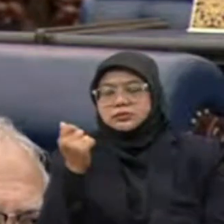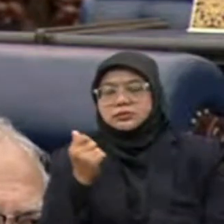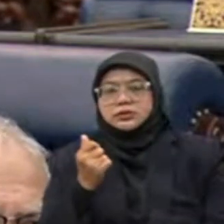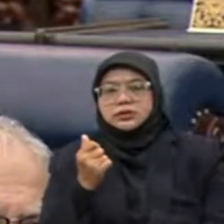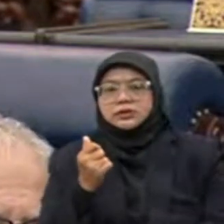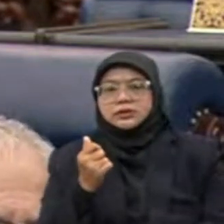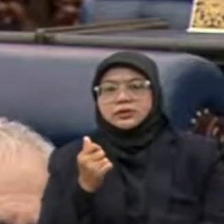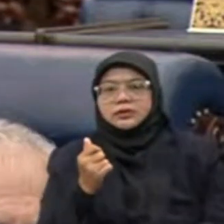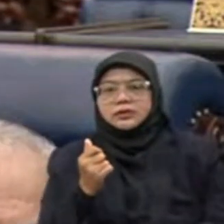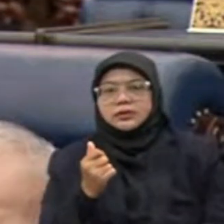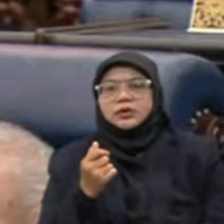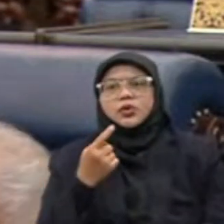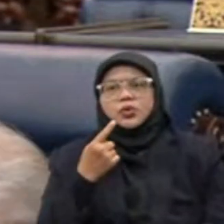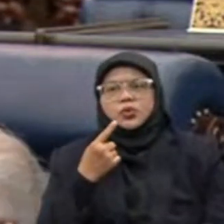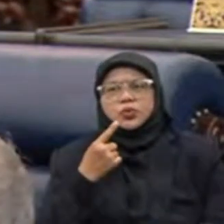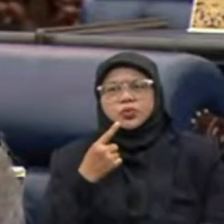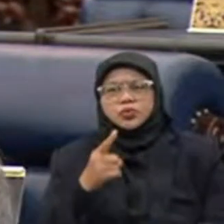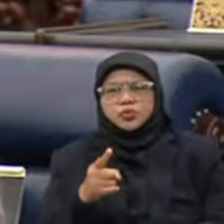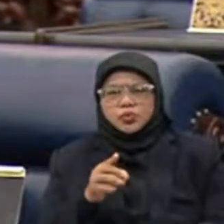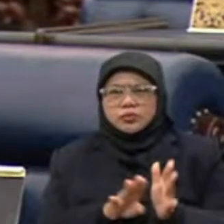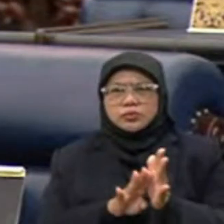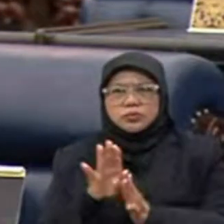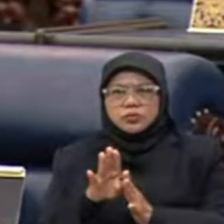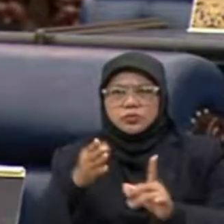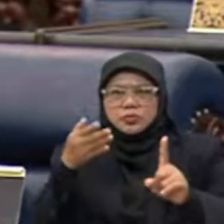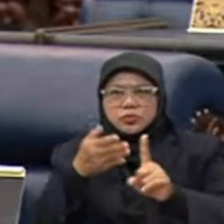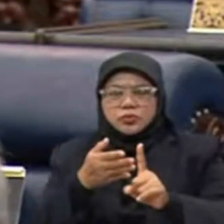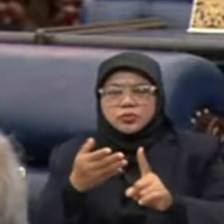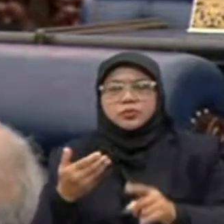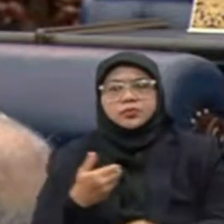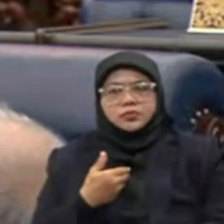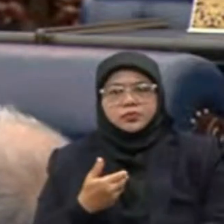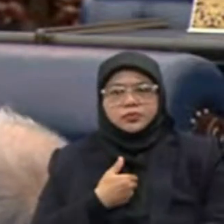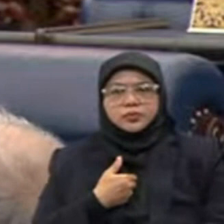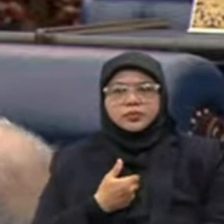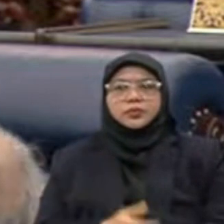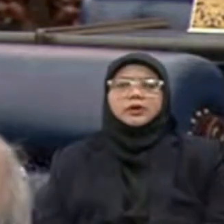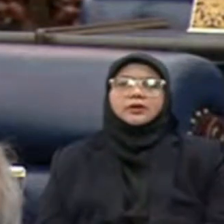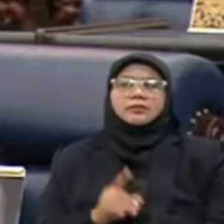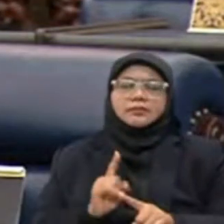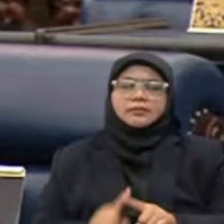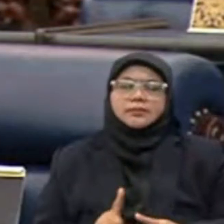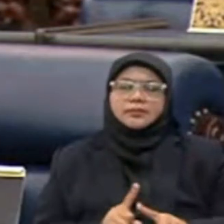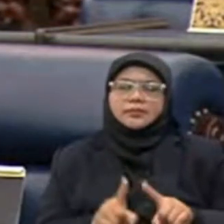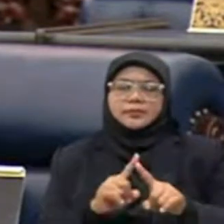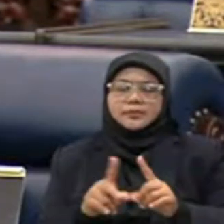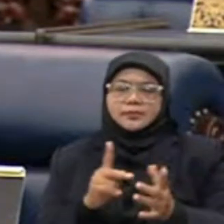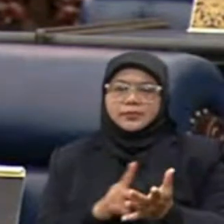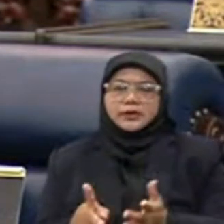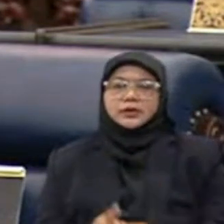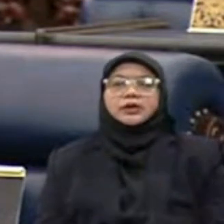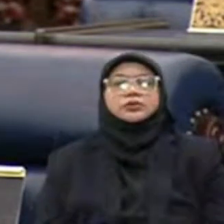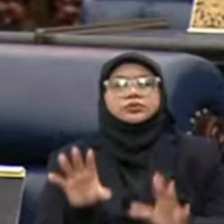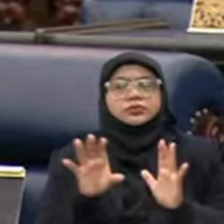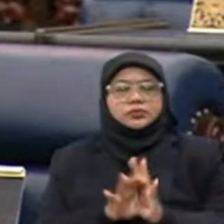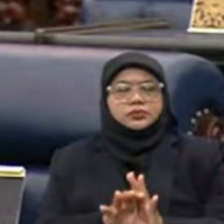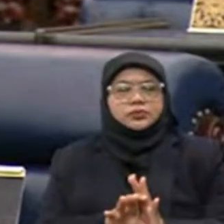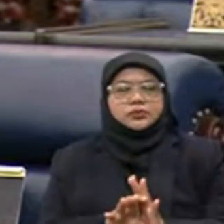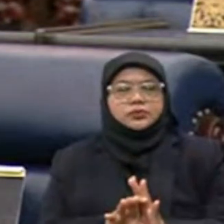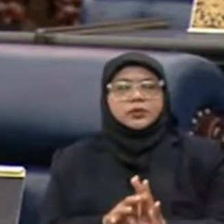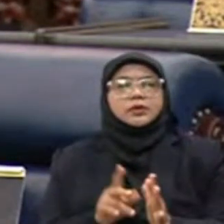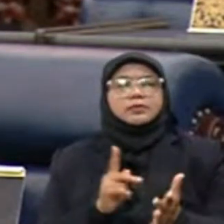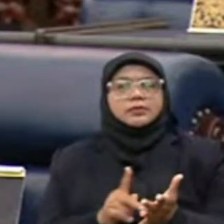drive ataupun memacu pertumbuhan berdasarkan konsepsion ataupun perbelanjaan khususnya domestik ataupun